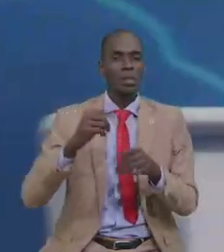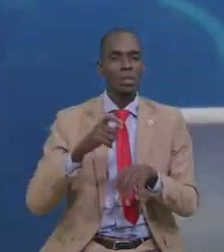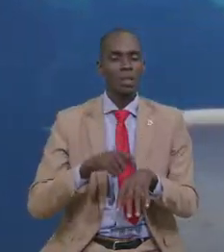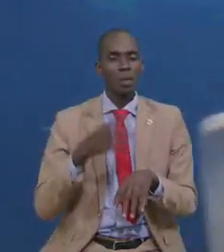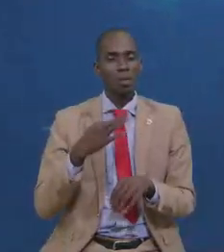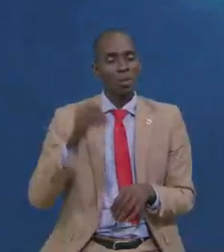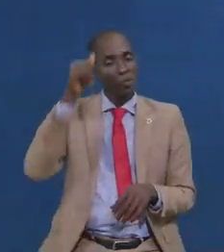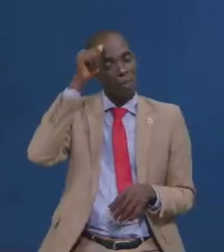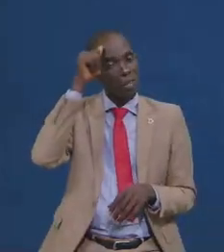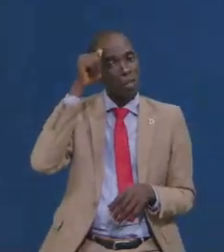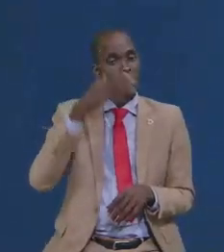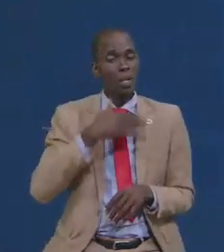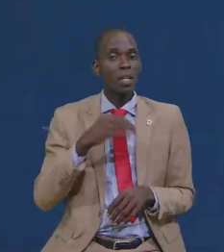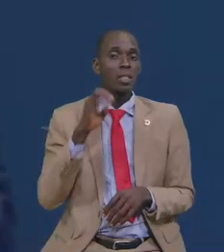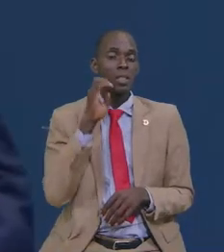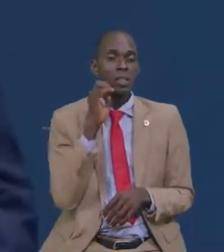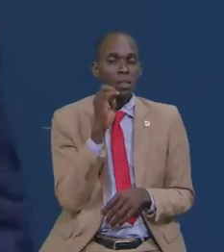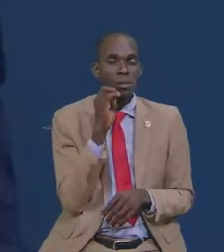Depuis le temps d'Adam et Ève,